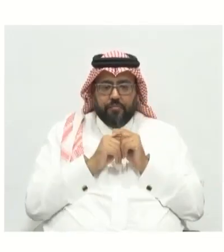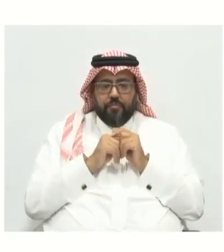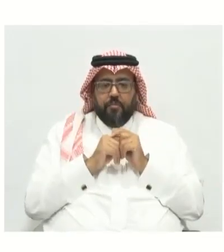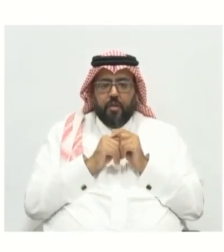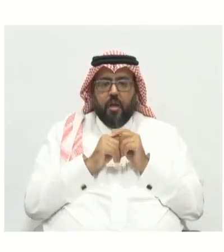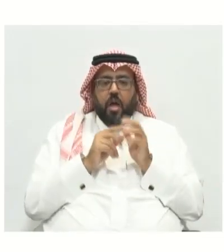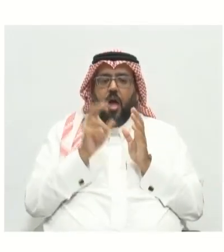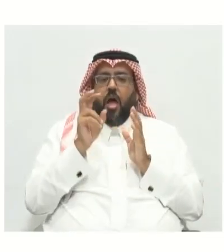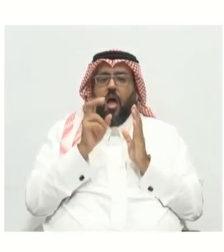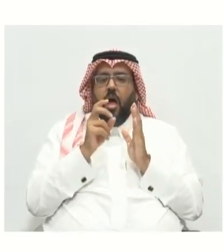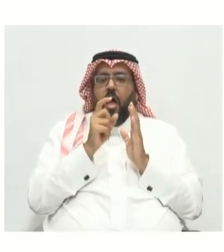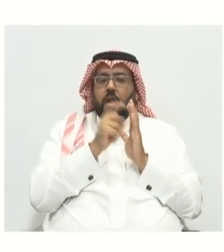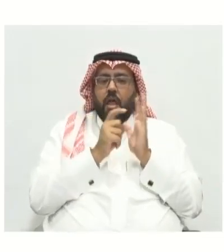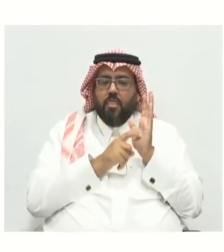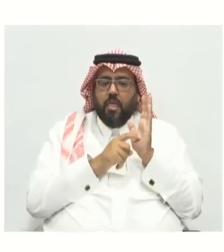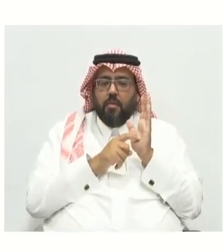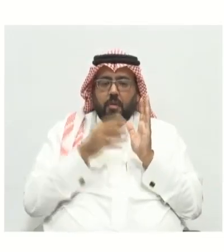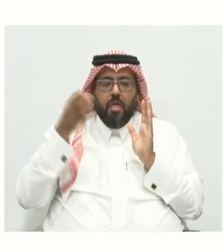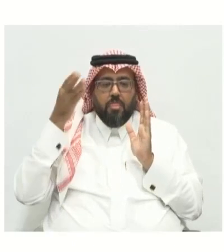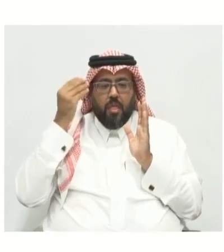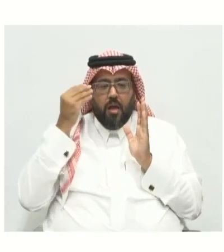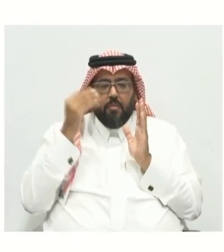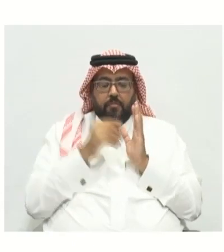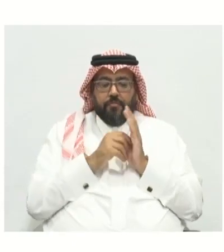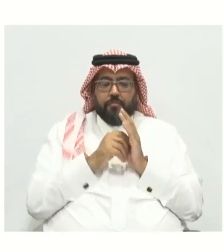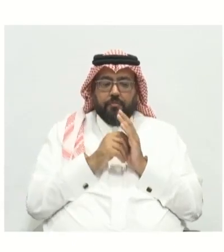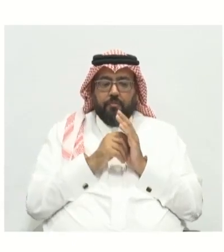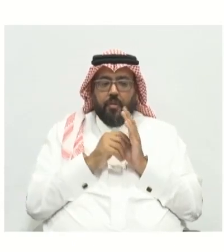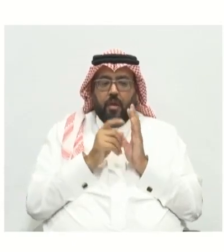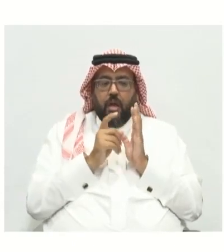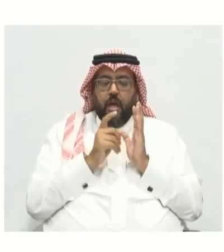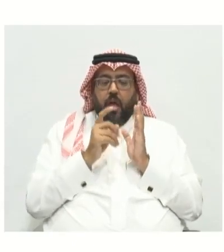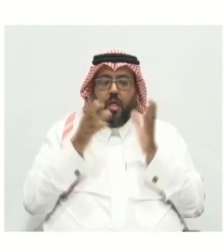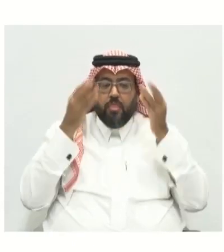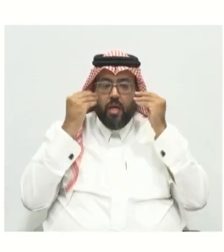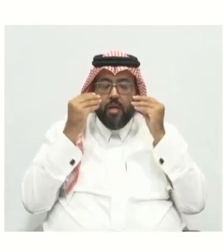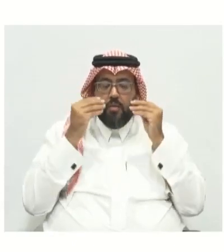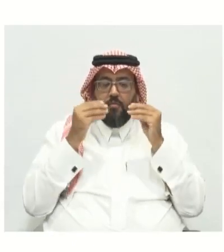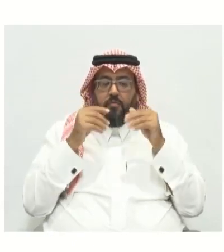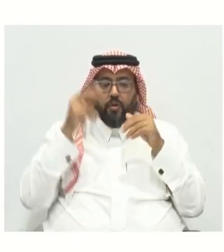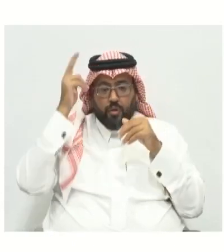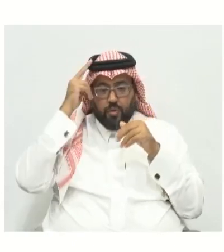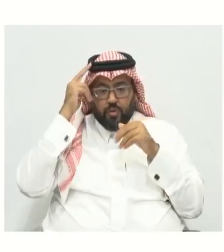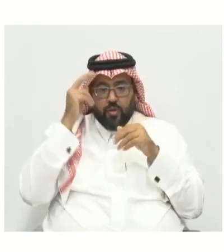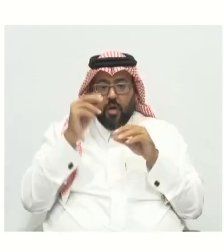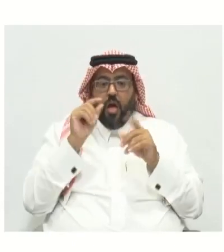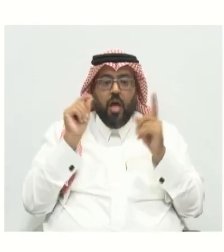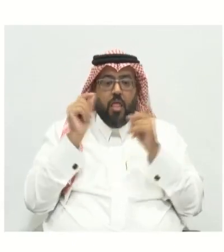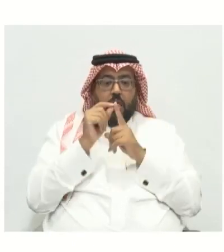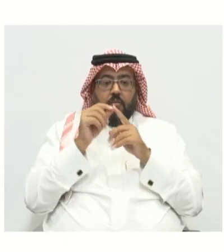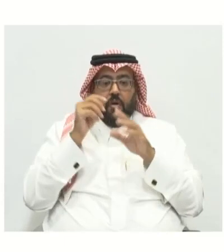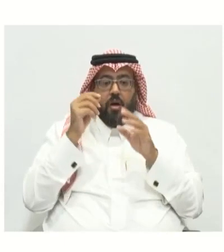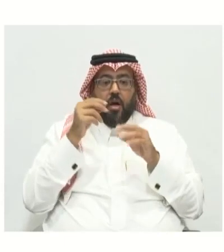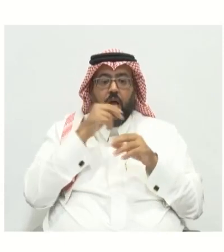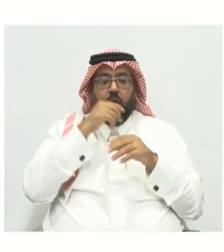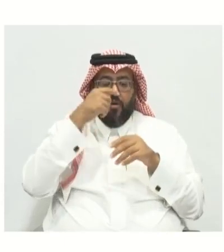النظام الاخر وهو نظام التعليم النظام التعليمي التعليم في المملكه يهدف الى غرس العقيده الاسلاميه في